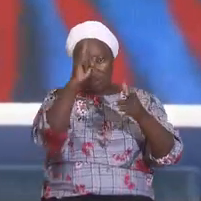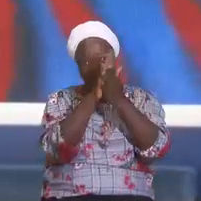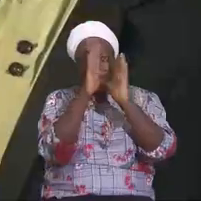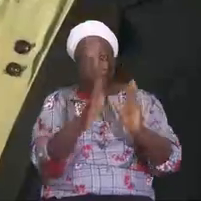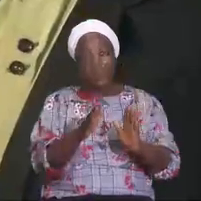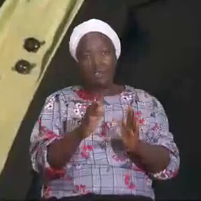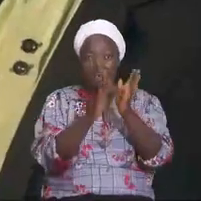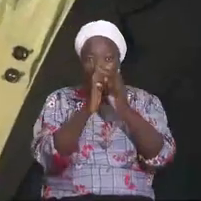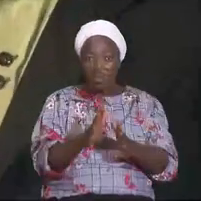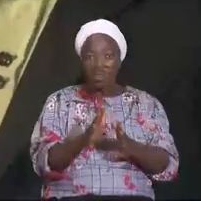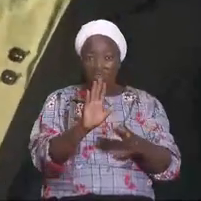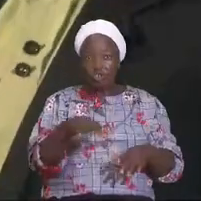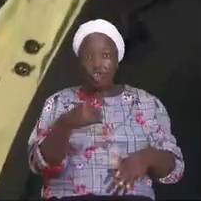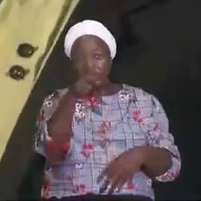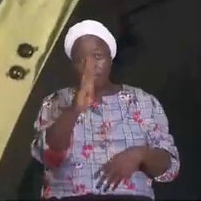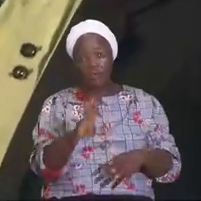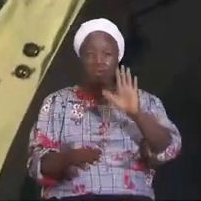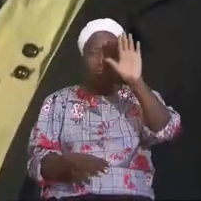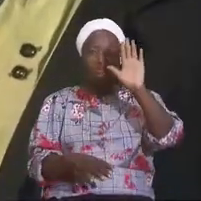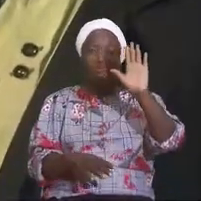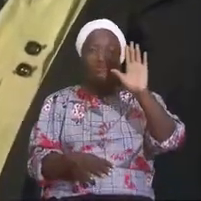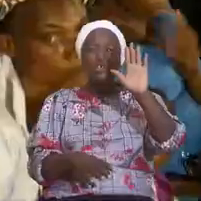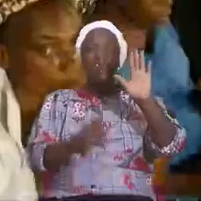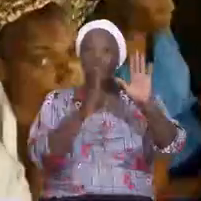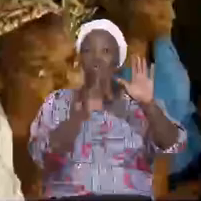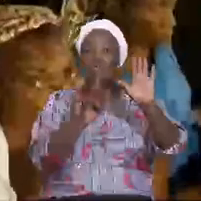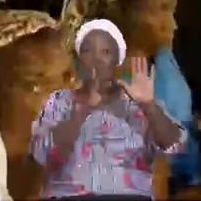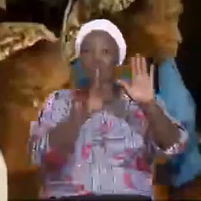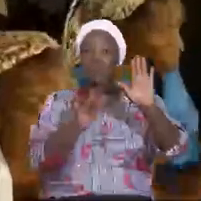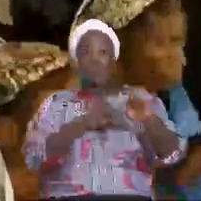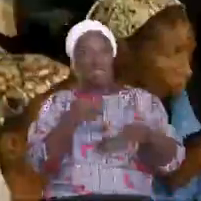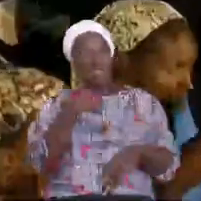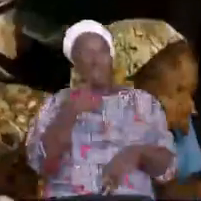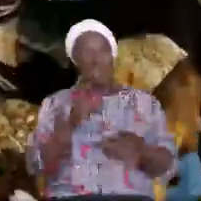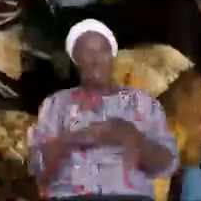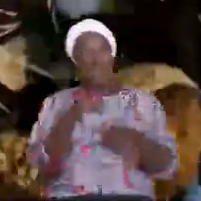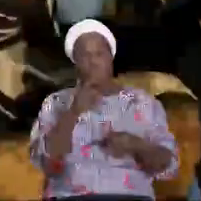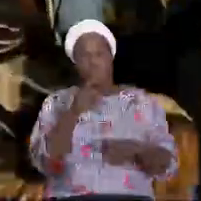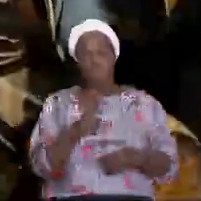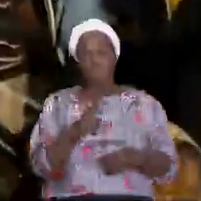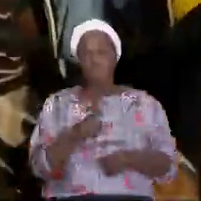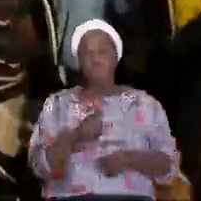Est-ce qu'il y a un croyant en Christ ce soir? Où es-tu là-bas? Où est-elle là-bas?